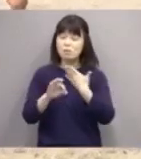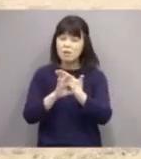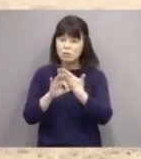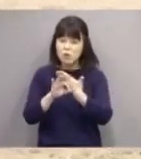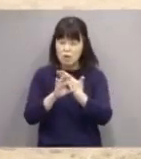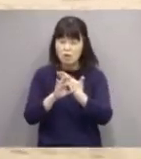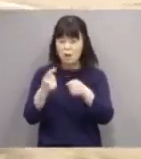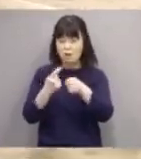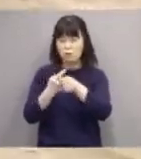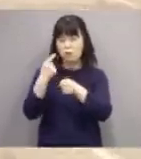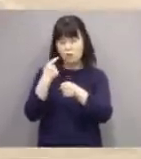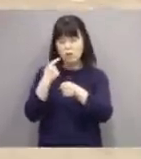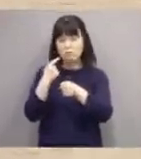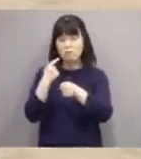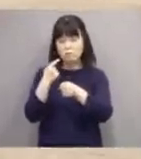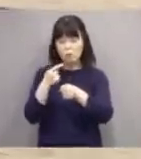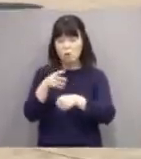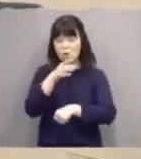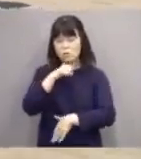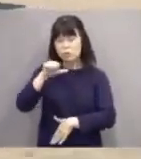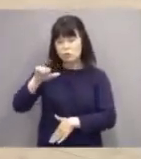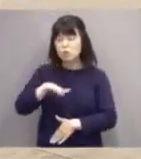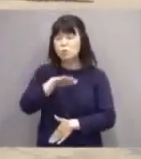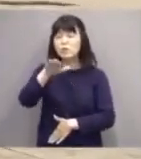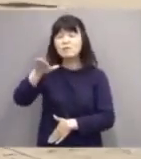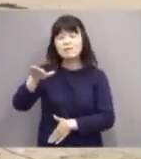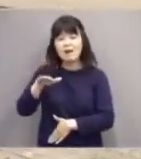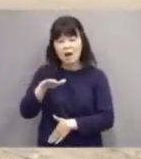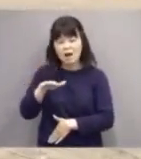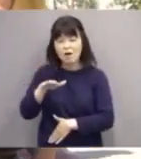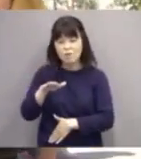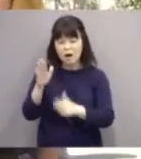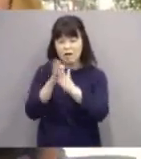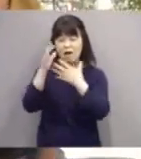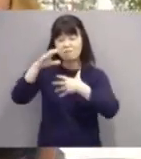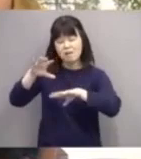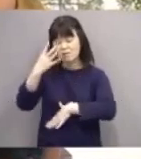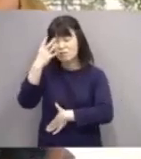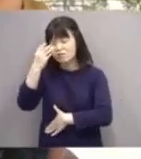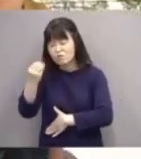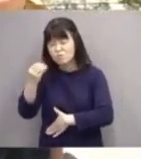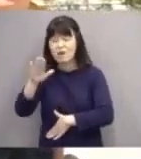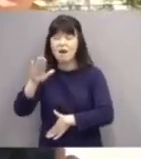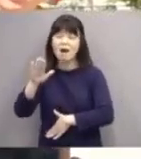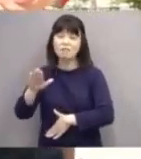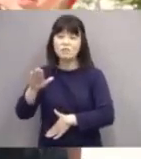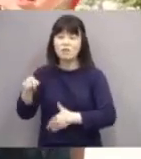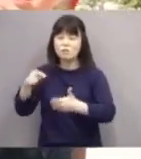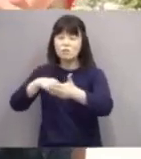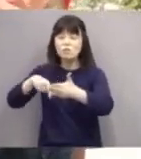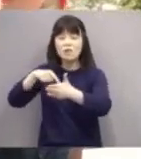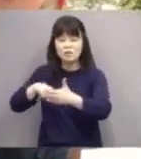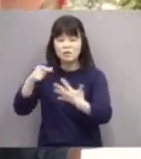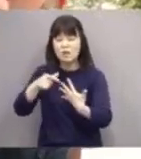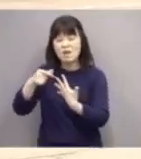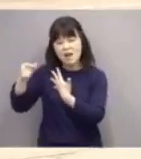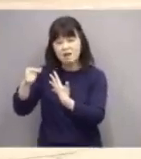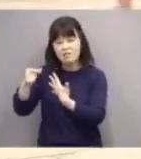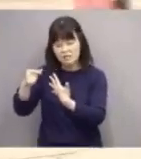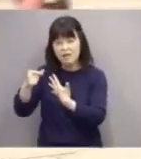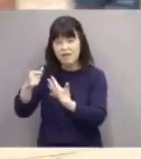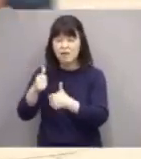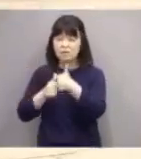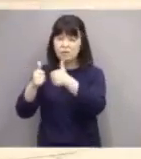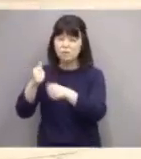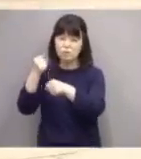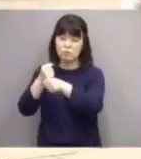年の年長の競技だと神楽に興味のある子たちだったので、オロチをつないでいく競技だったり、そういう形